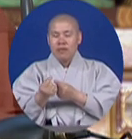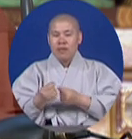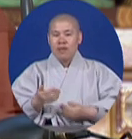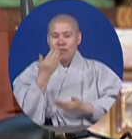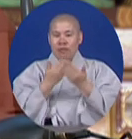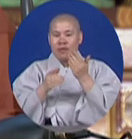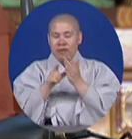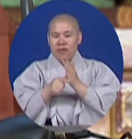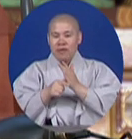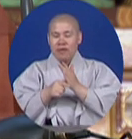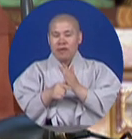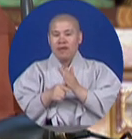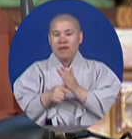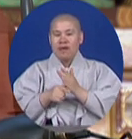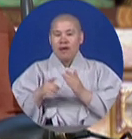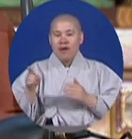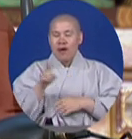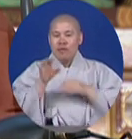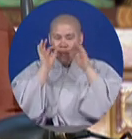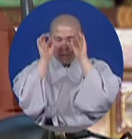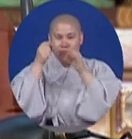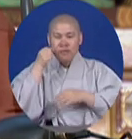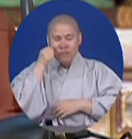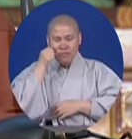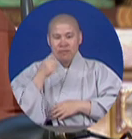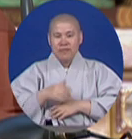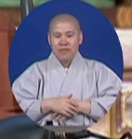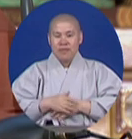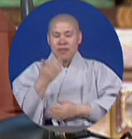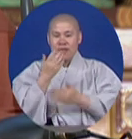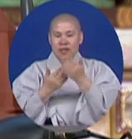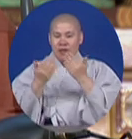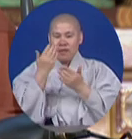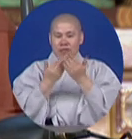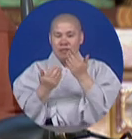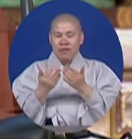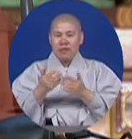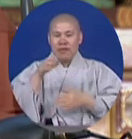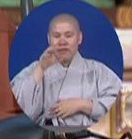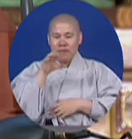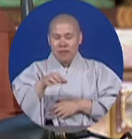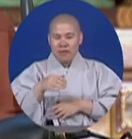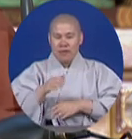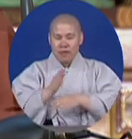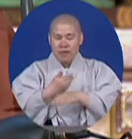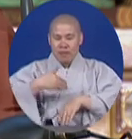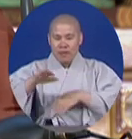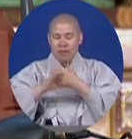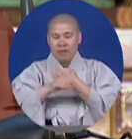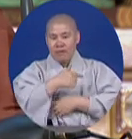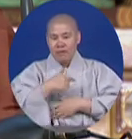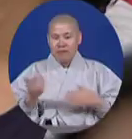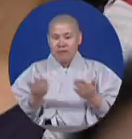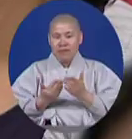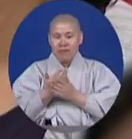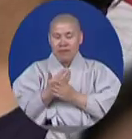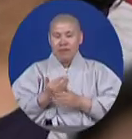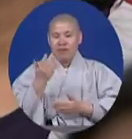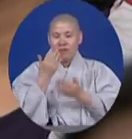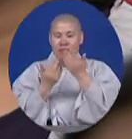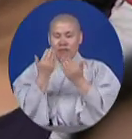불났을 때는 아무것도 안 보입니다. 그 불난 사람, 불난 데 잘못 가면 큰일 나요.